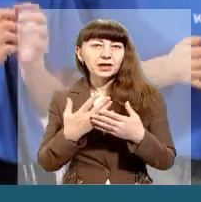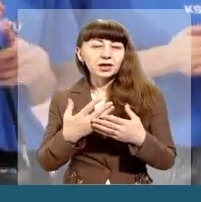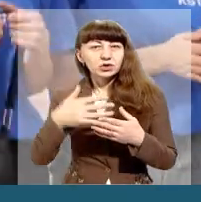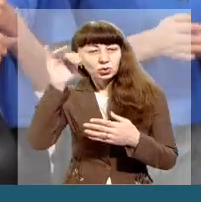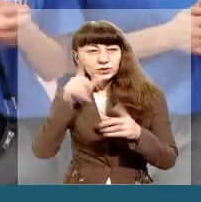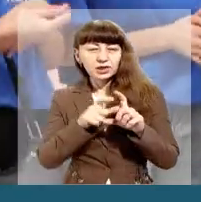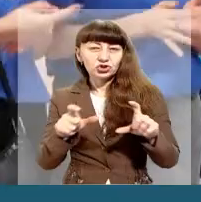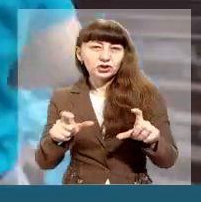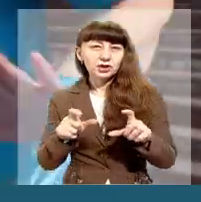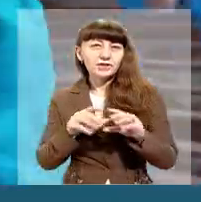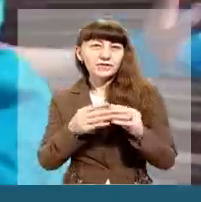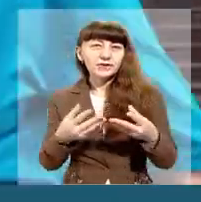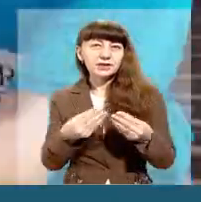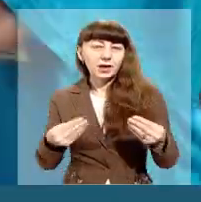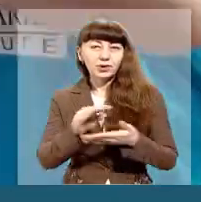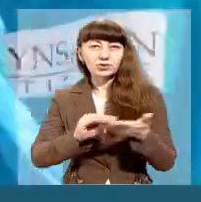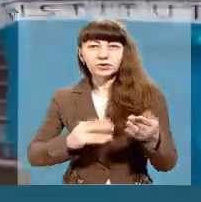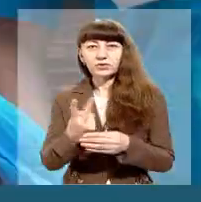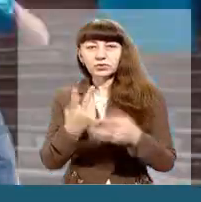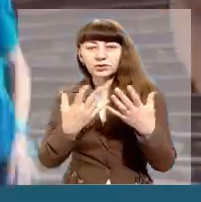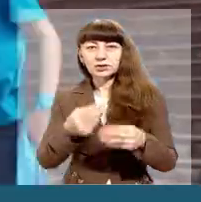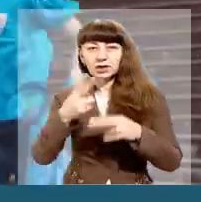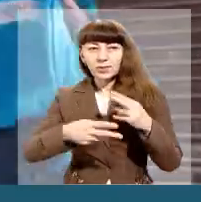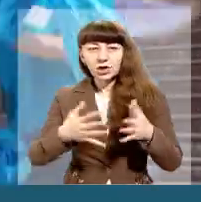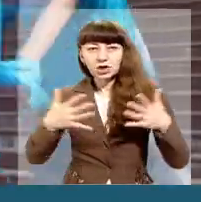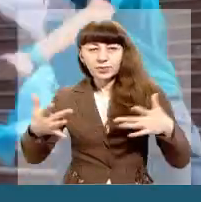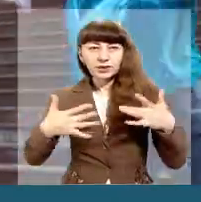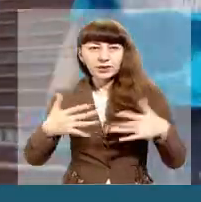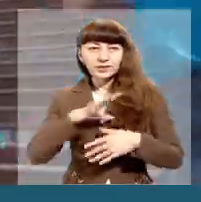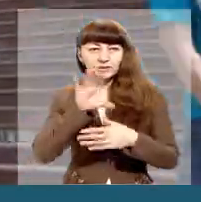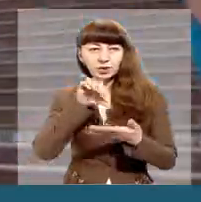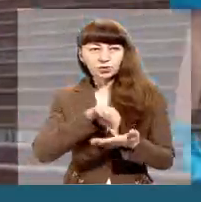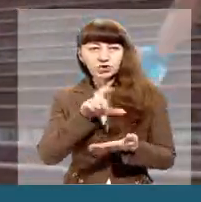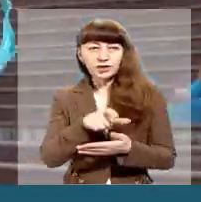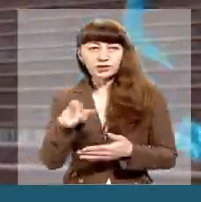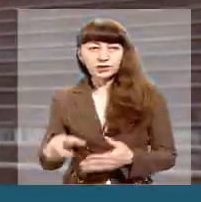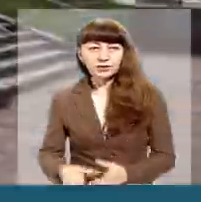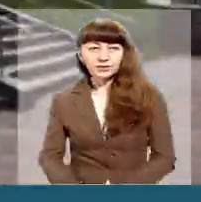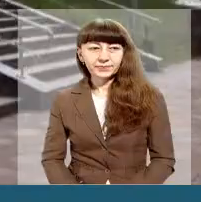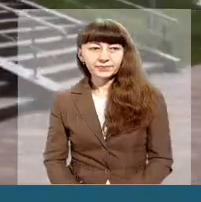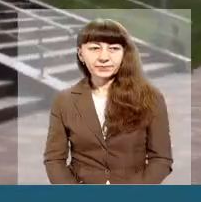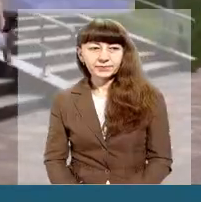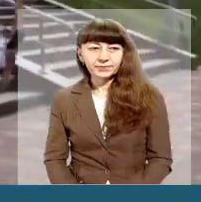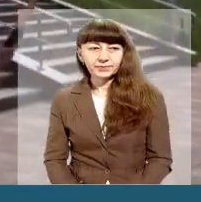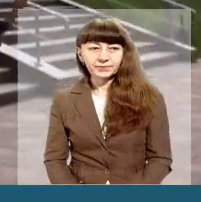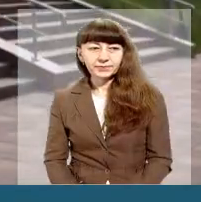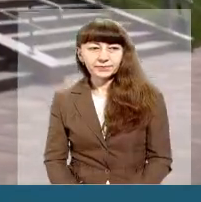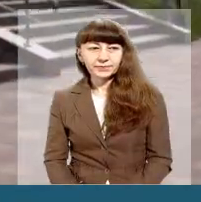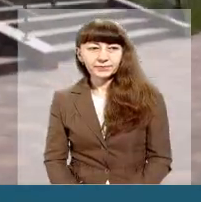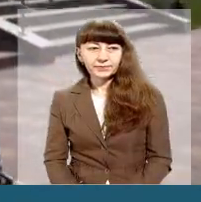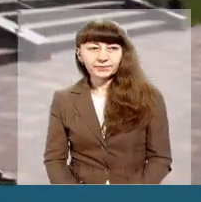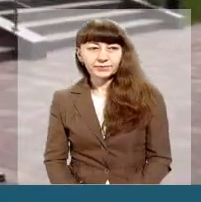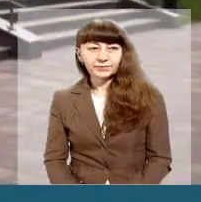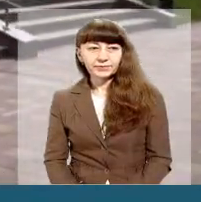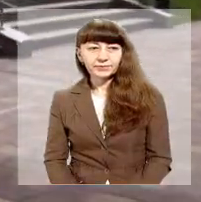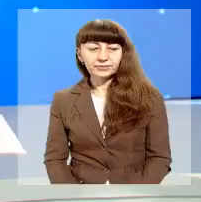течение 2 дней. Завершится он большим гала-концертом для всех участников. Гульзада Ишуакова, Олег Сытник, телеканал